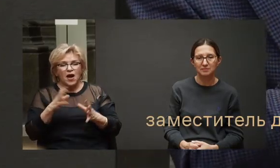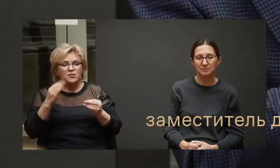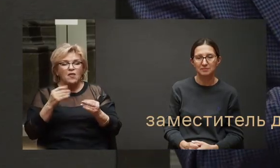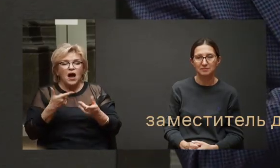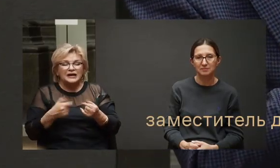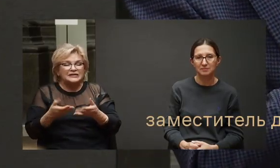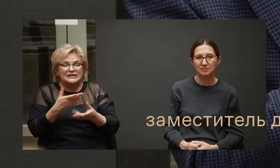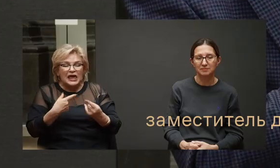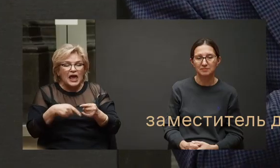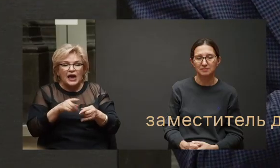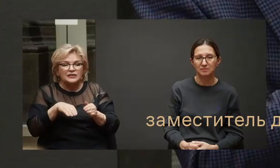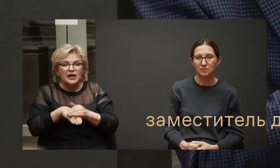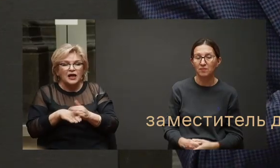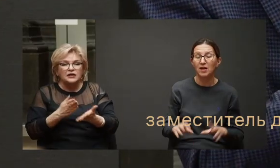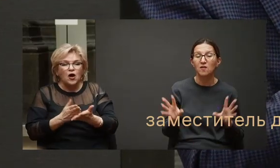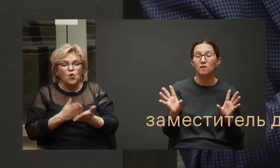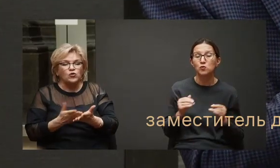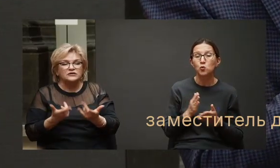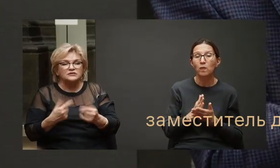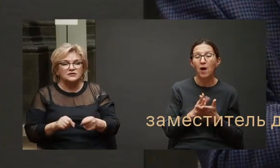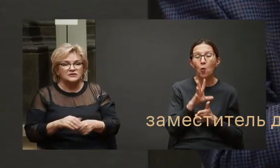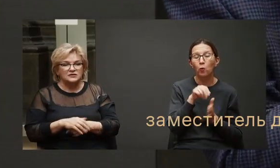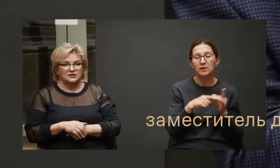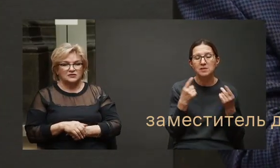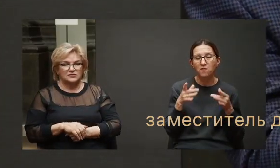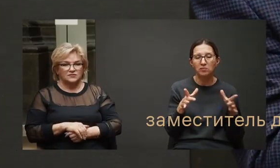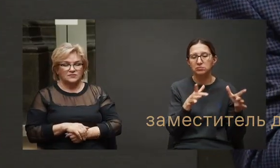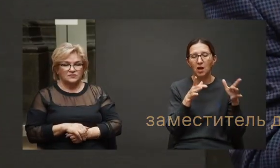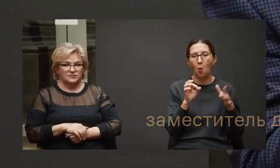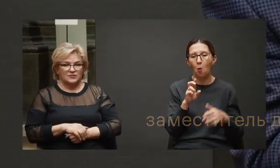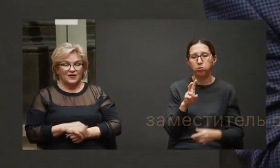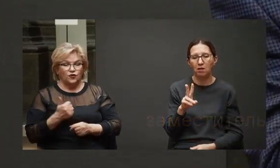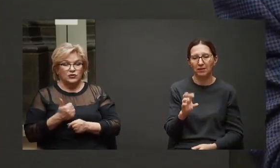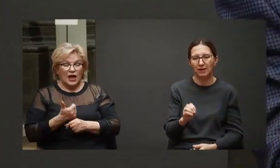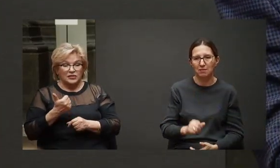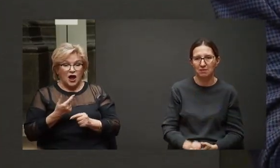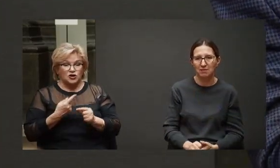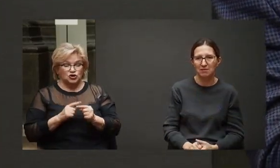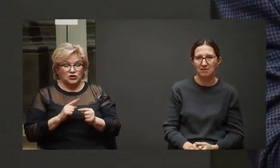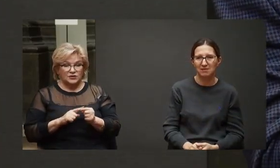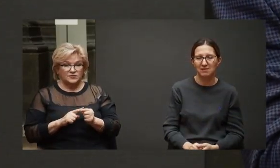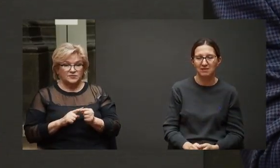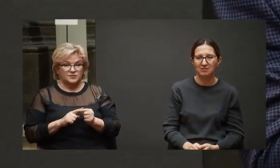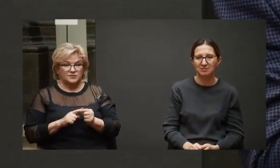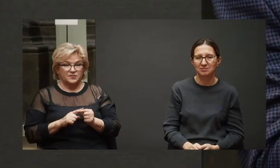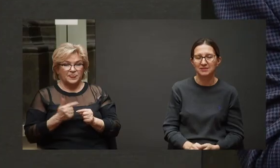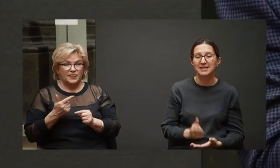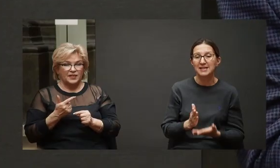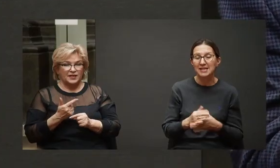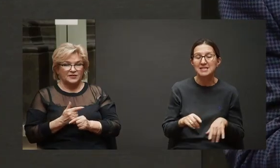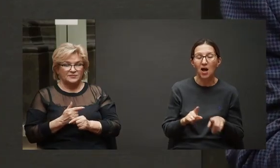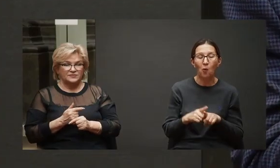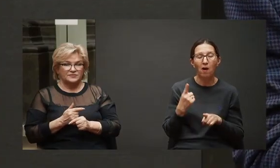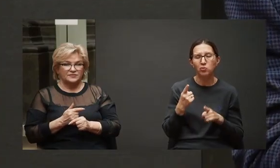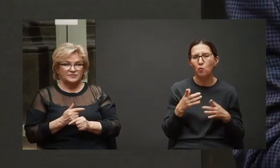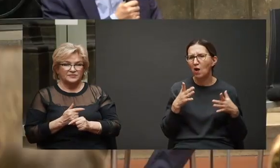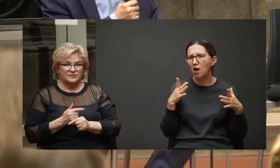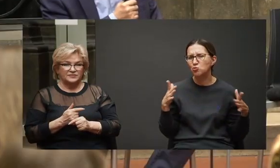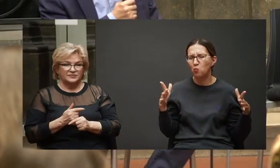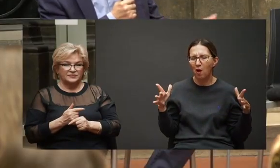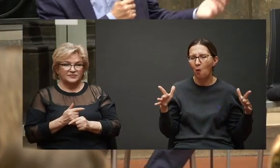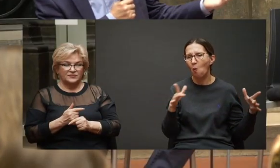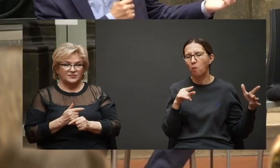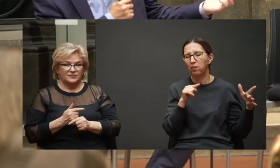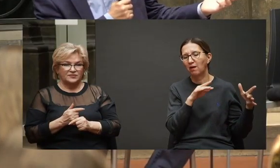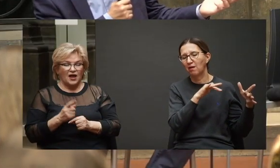находиться. Вот этот мусор космический. Оно все находится, да? В облаке. Вот однажды это на нас есть упадет. Есть какое-то большое облако, да, в котором это